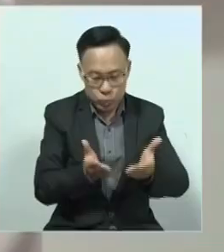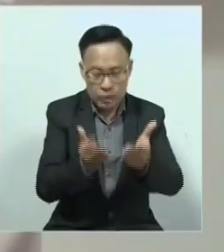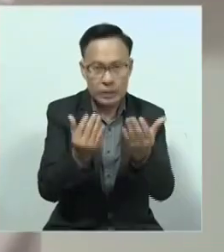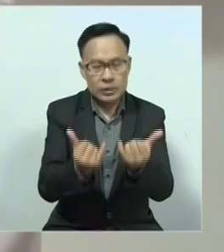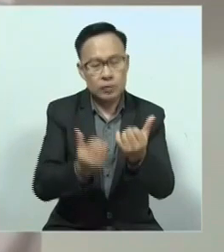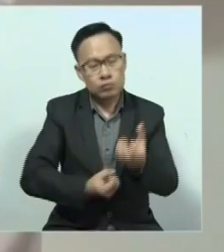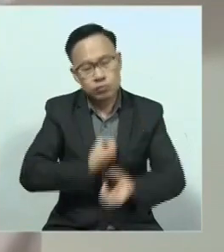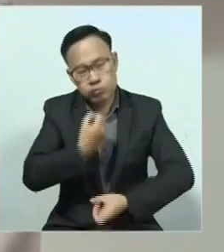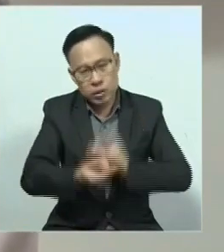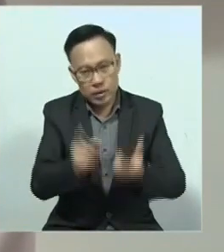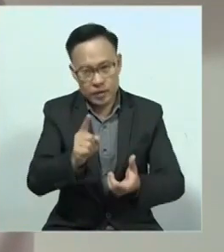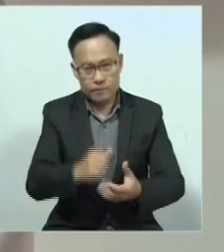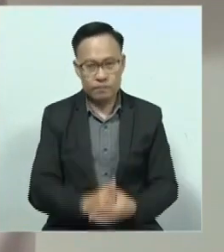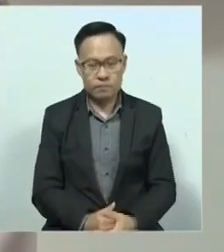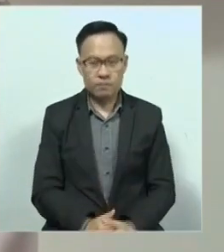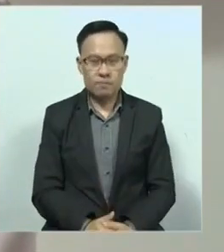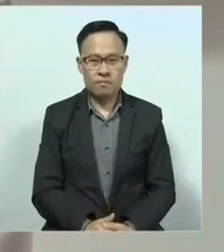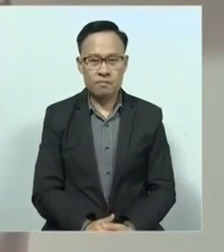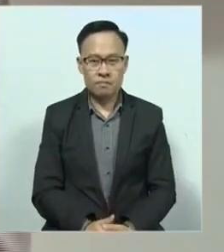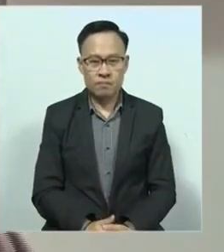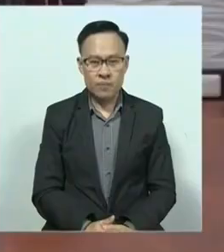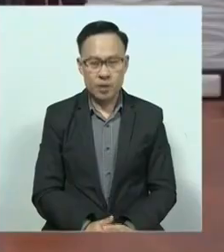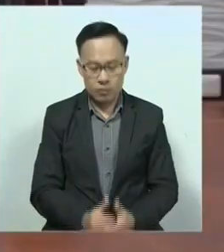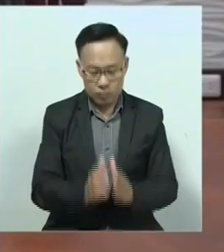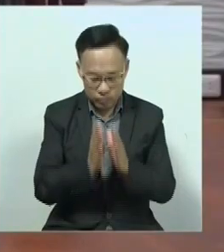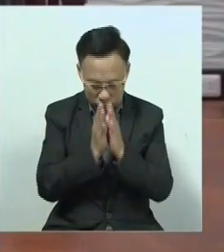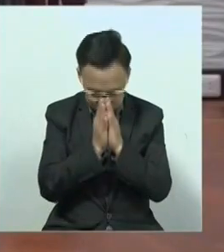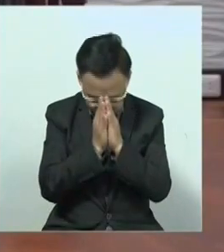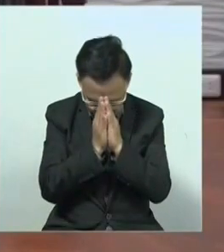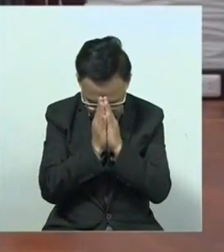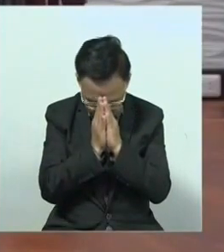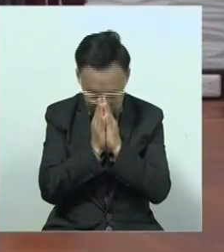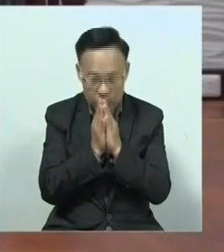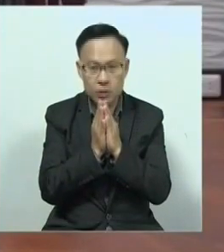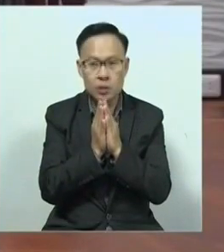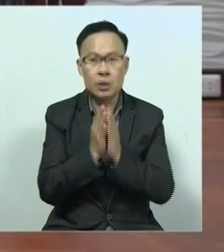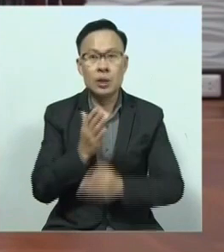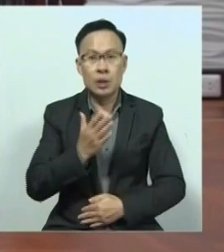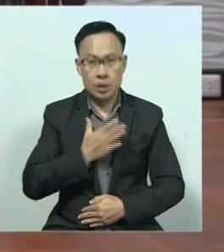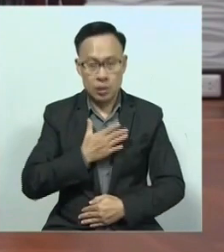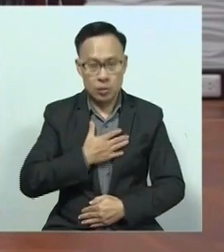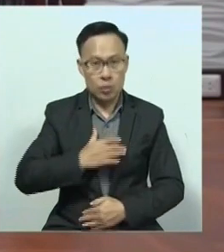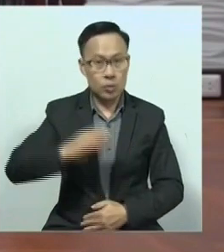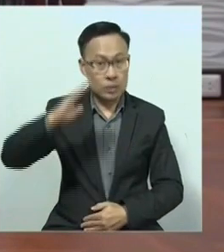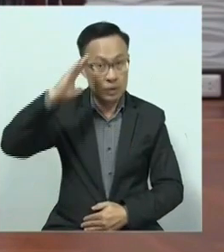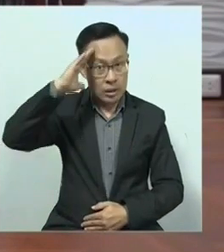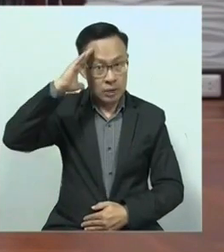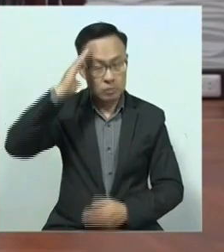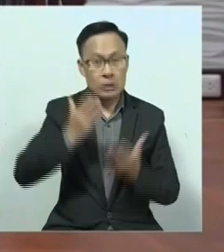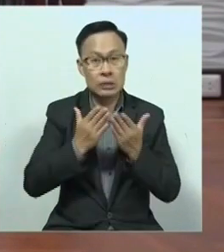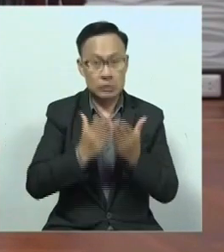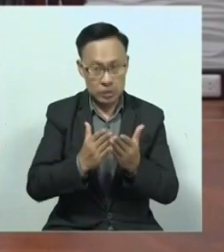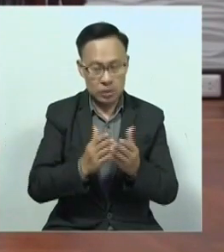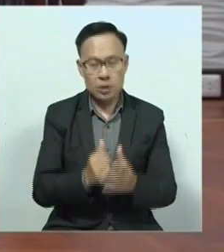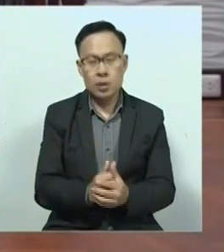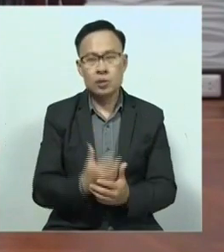ะ พูดถึงประเด็นนี้เนี่ยต้องเป็นบุญของเราพวกเราเหล่าทหารเรือที่รับ